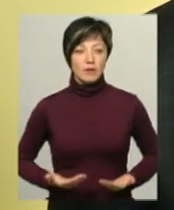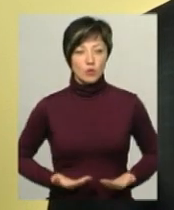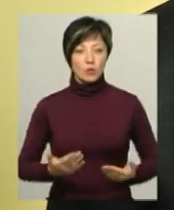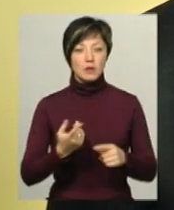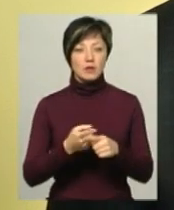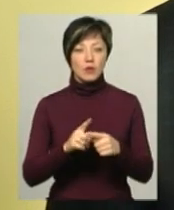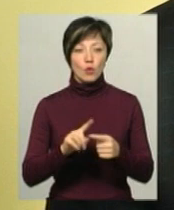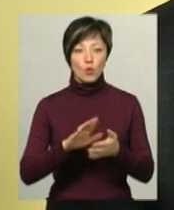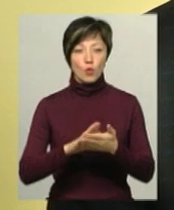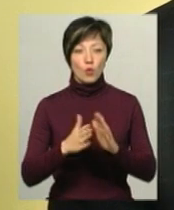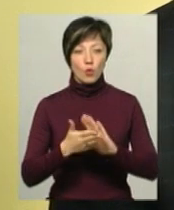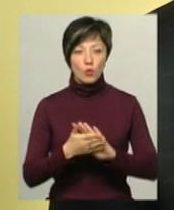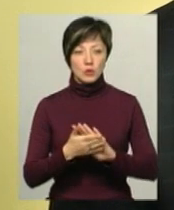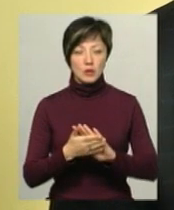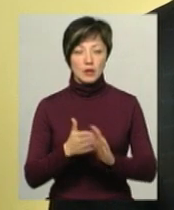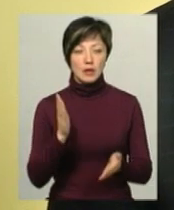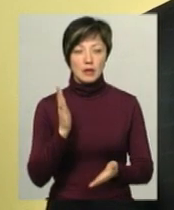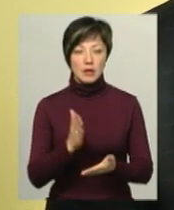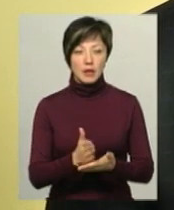Угода є